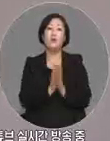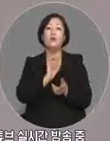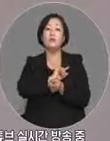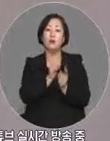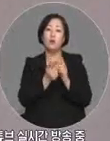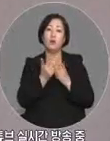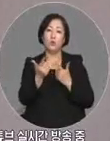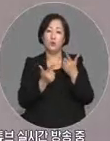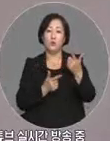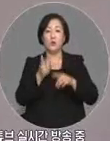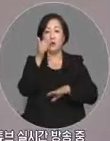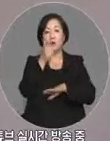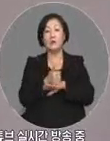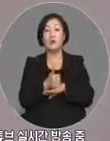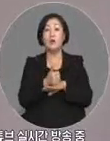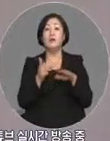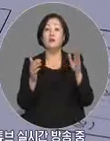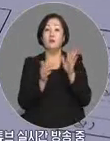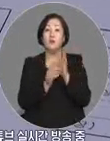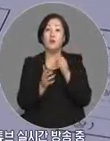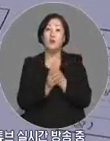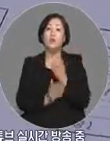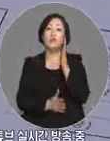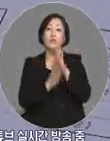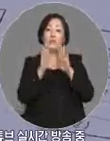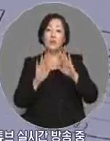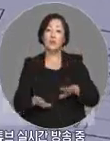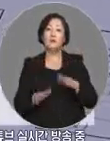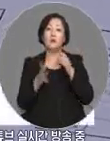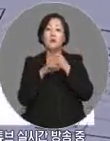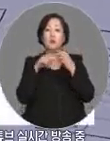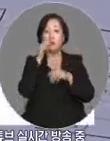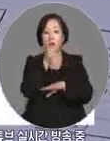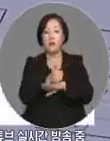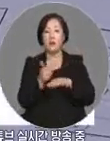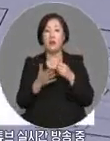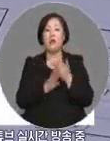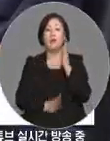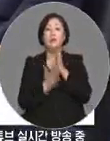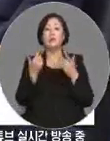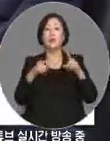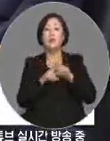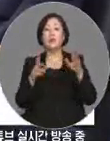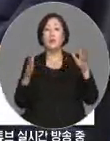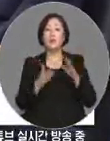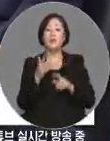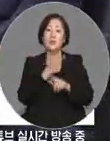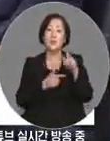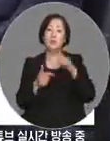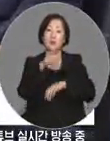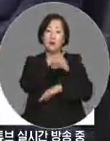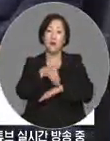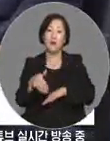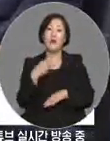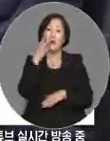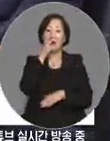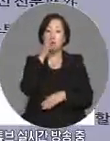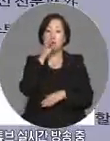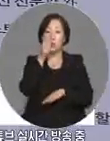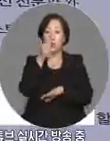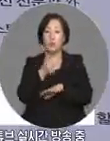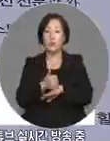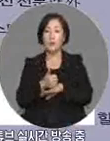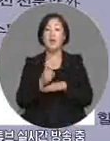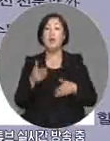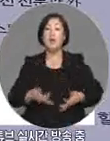끝났다고 밝혔습니다 이에 따라 울산시는 이달 말 도시 건축 공동위원회에서 신세계의 보안 계획 등을 검토한 뒤 개발